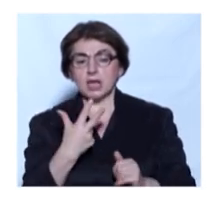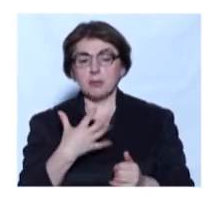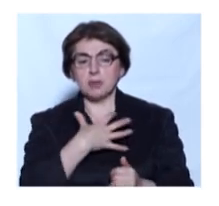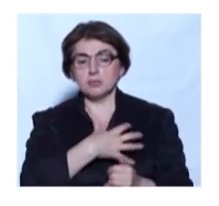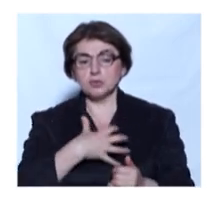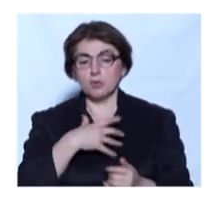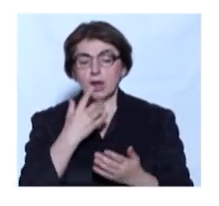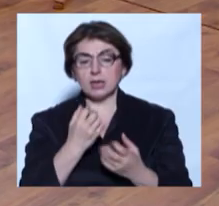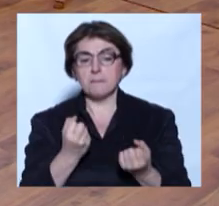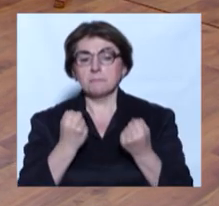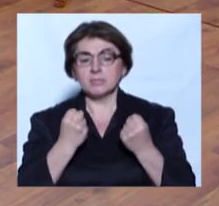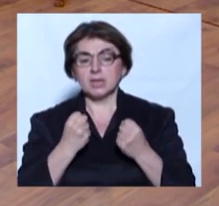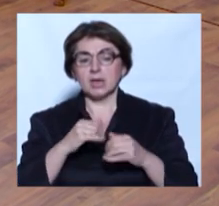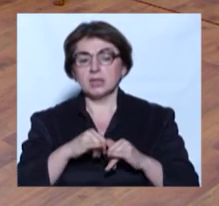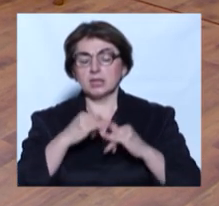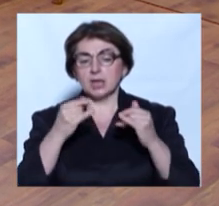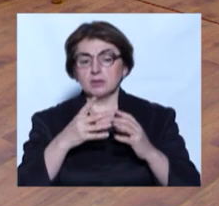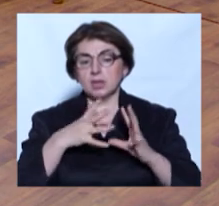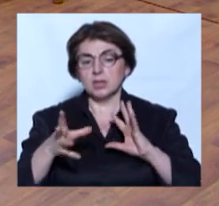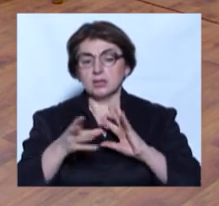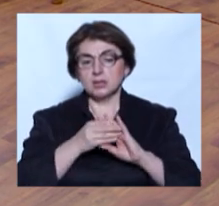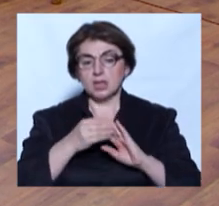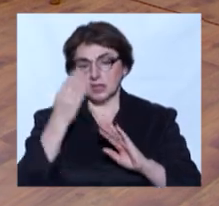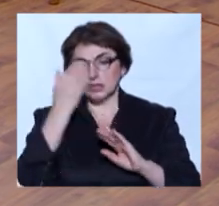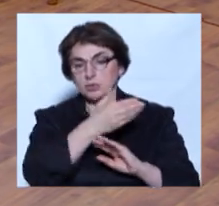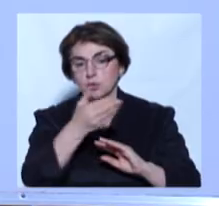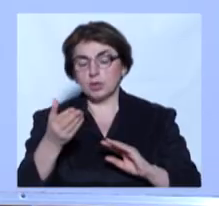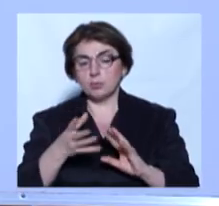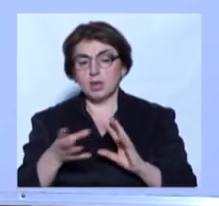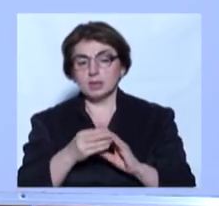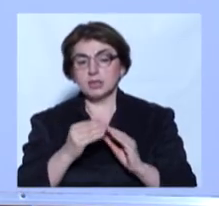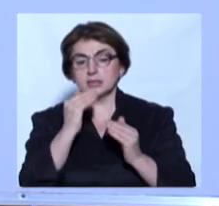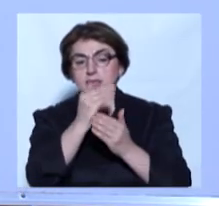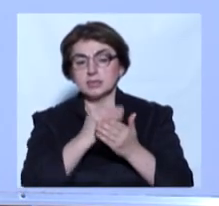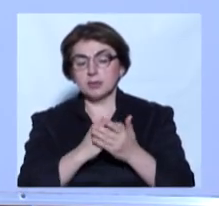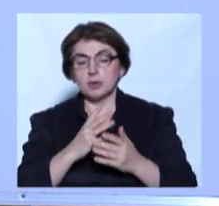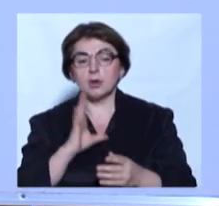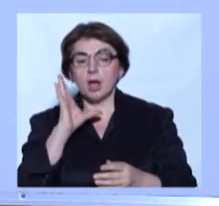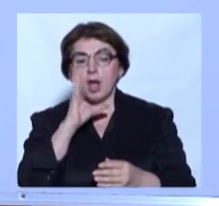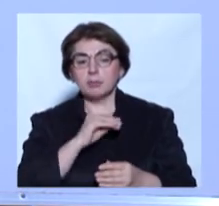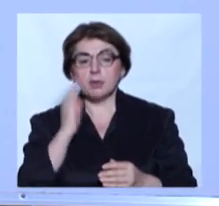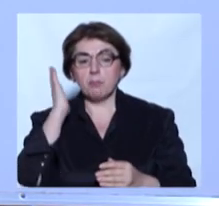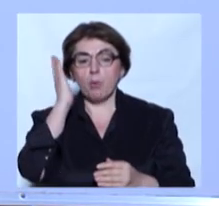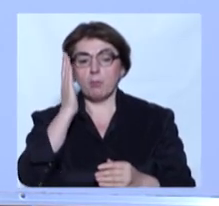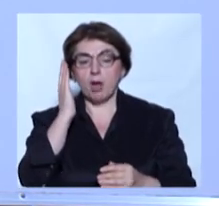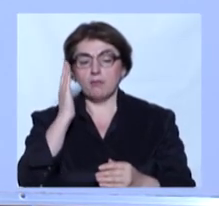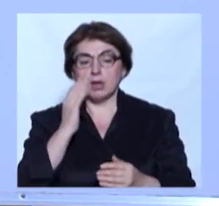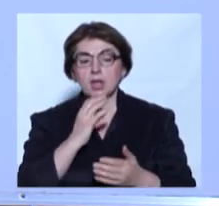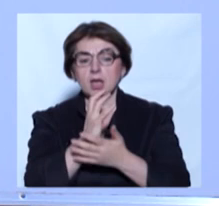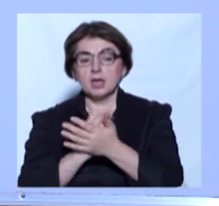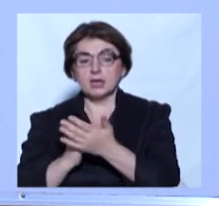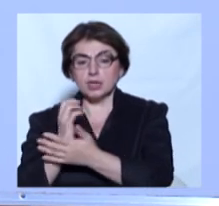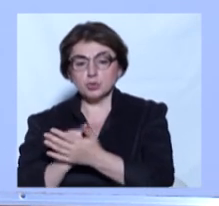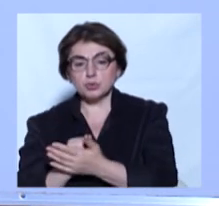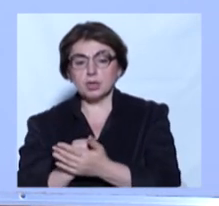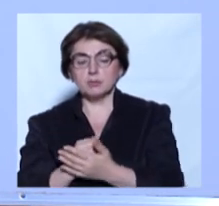მდგრად განვითარებას და ეს თანასაზოგადოება, ეს სისტემა, რაც იქმნება, უზრუნველყოფს მომავალი რესურსების,